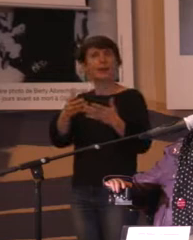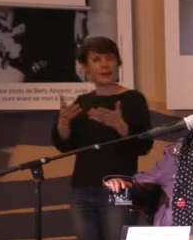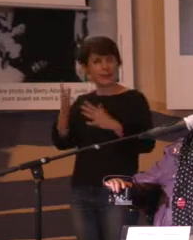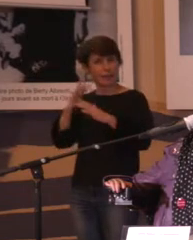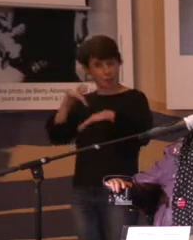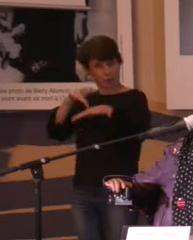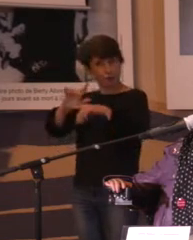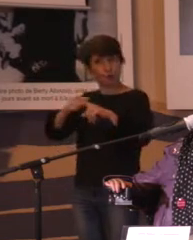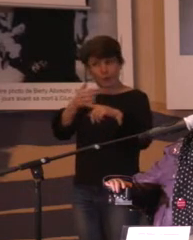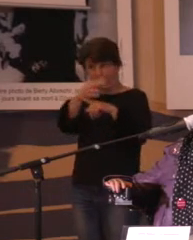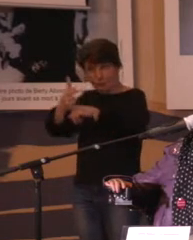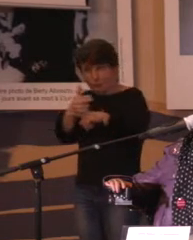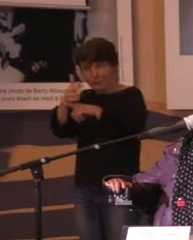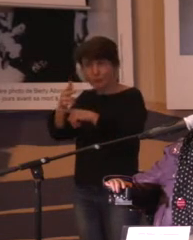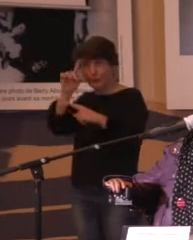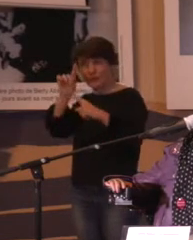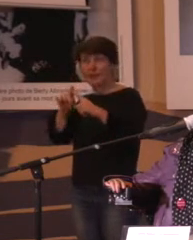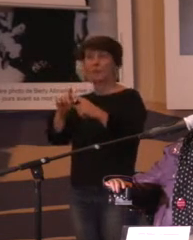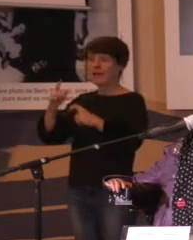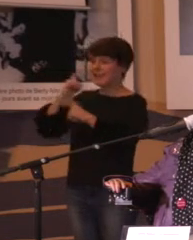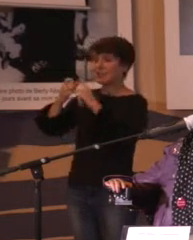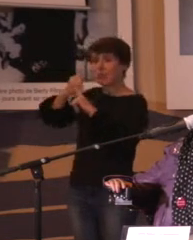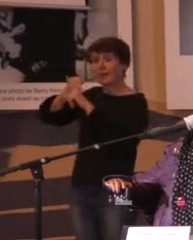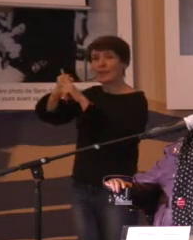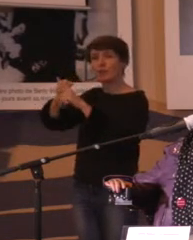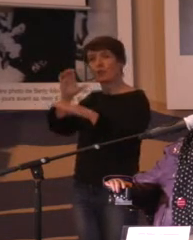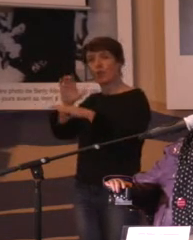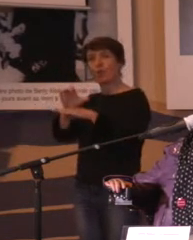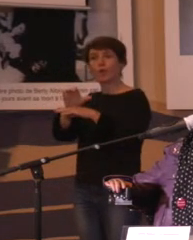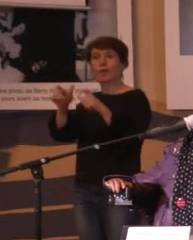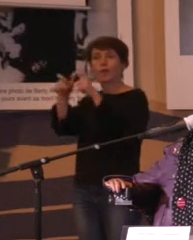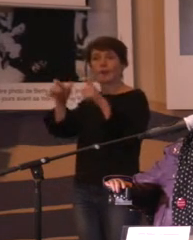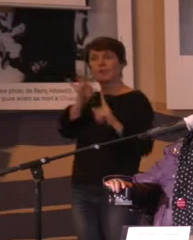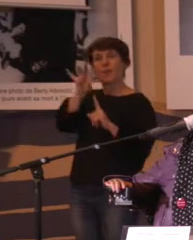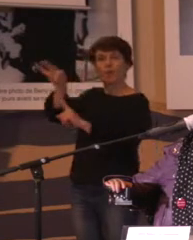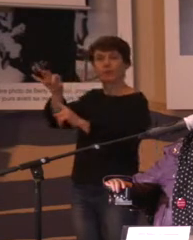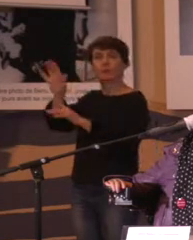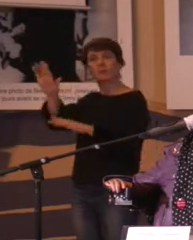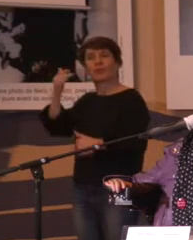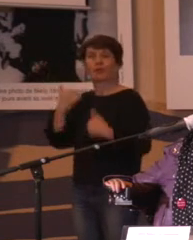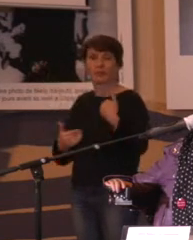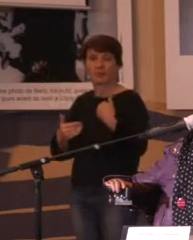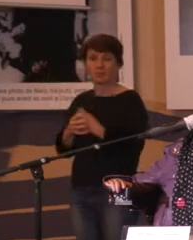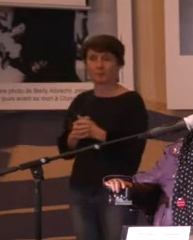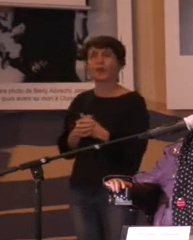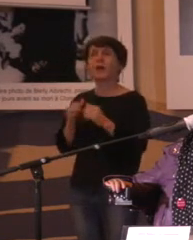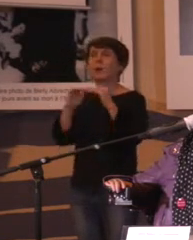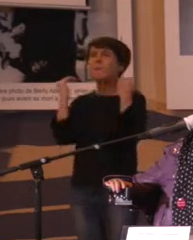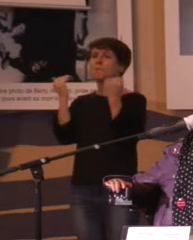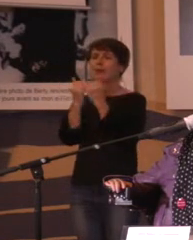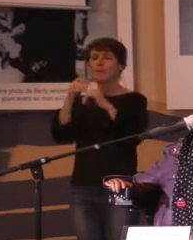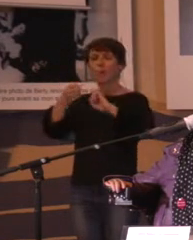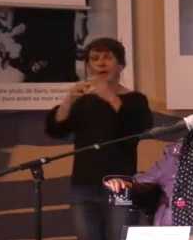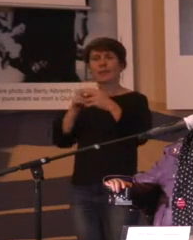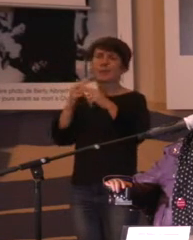des personnes handicapées, donc qui existe sur la plateforme du Fil Rouge. Donc pour ceux qui l'ignorent, en tout cas, il y a beaucoup de témoignages